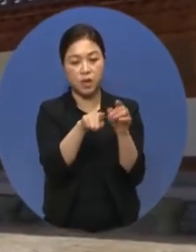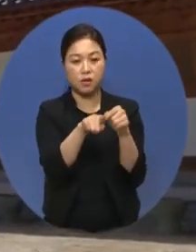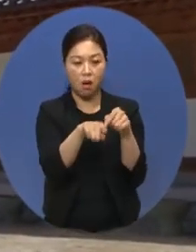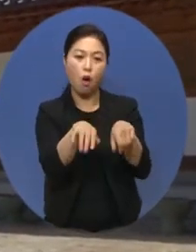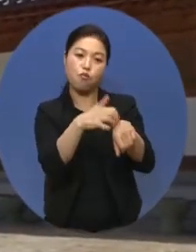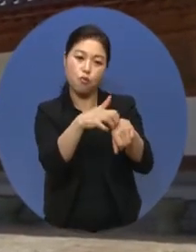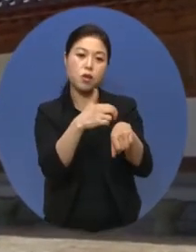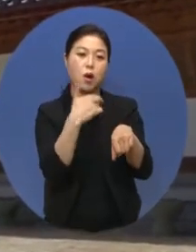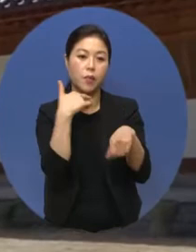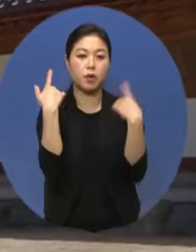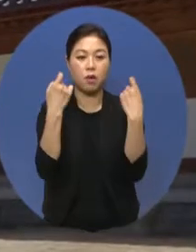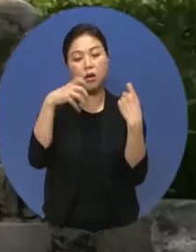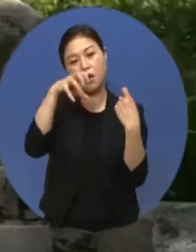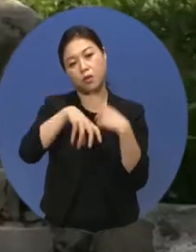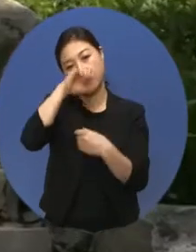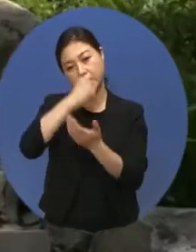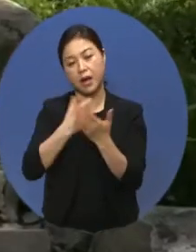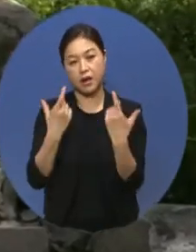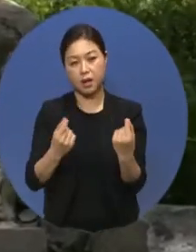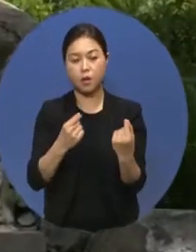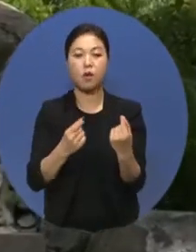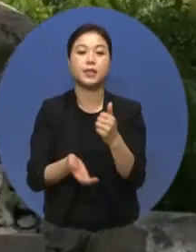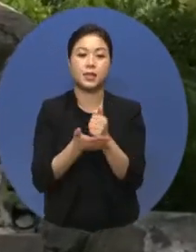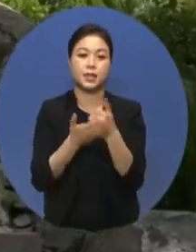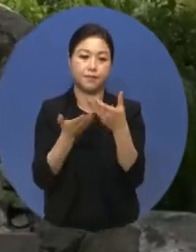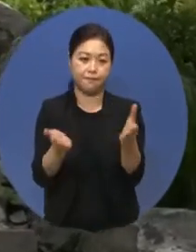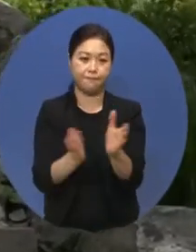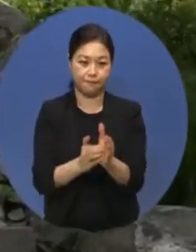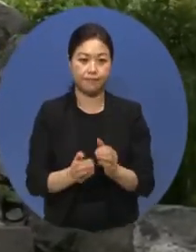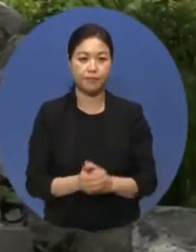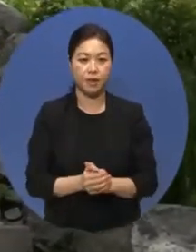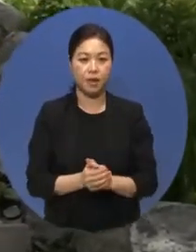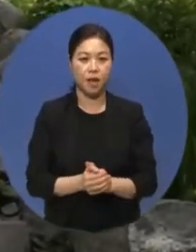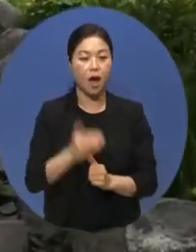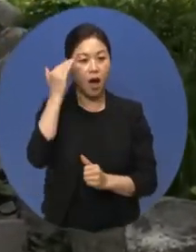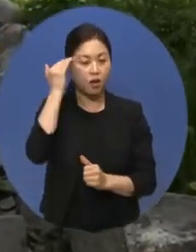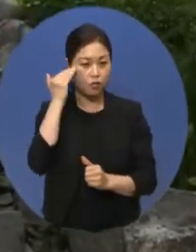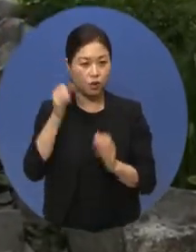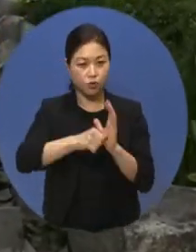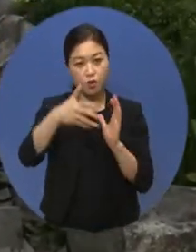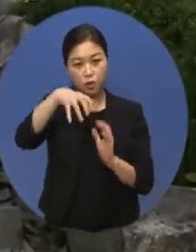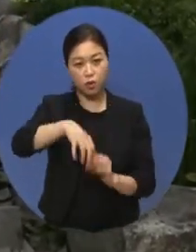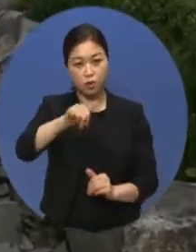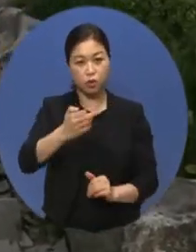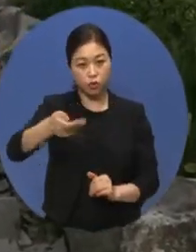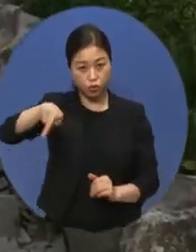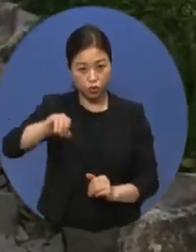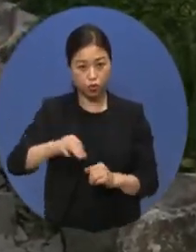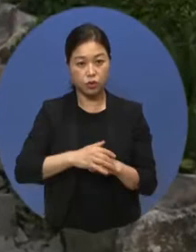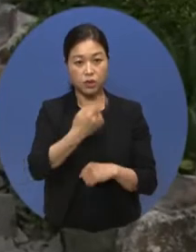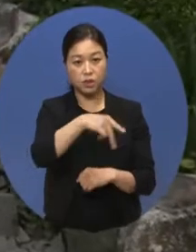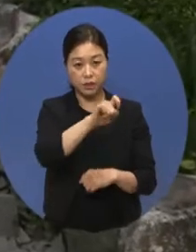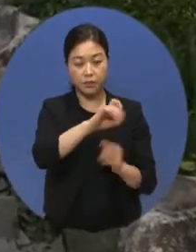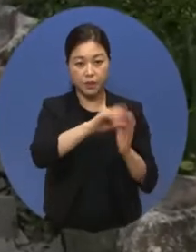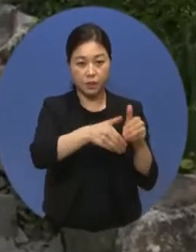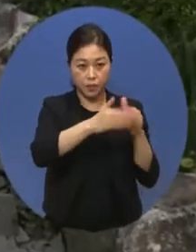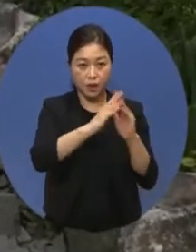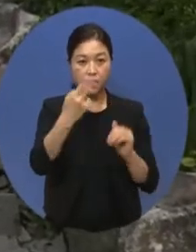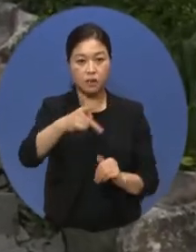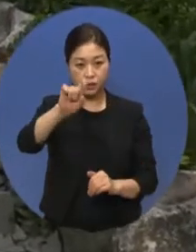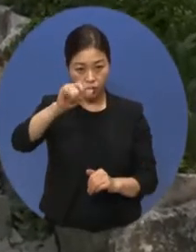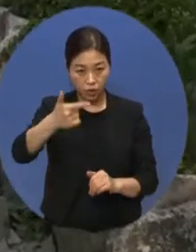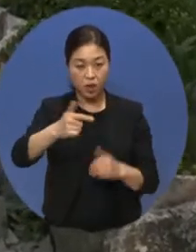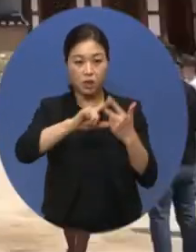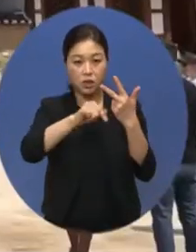관광지로 적합하다고 평가했습니다. 한국의 명소 고려궁은 지난 2010년에 착공해서 2016년 7월